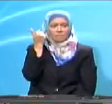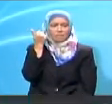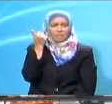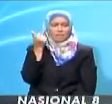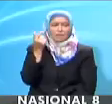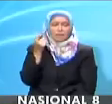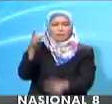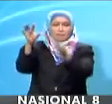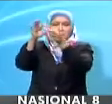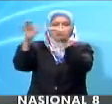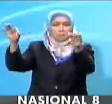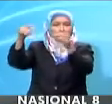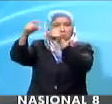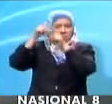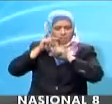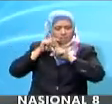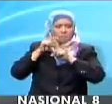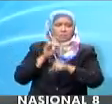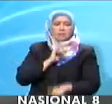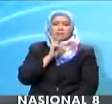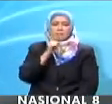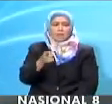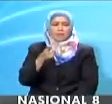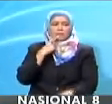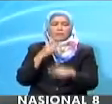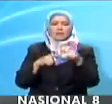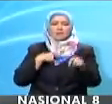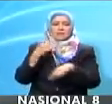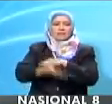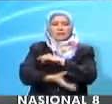diorang punya statement, saya memang nak rembat player lagi tahun depan.